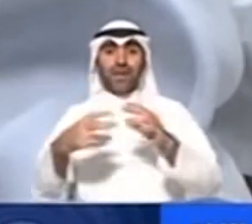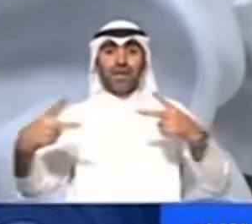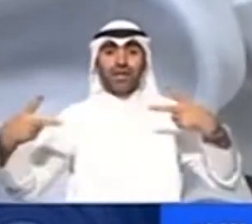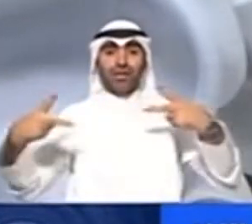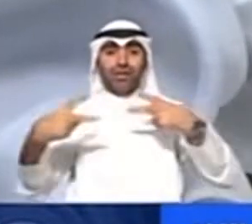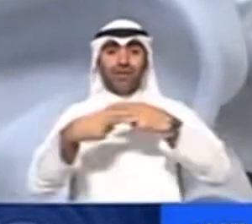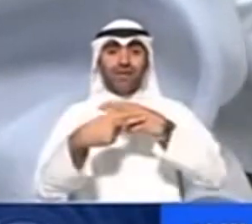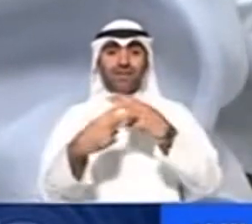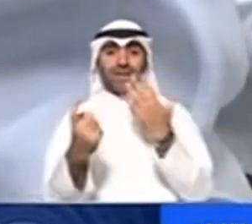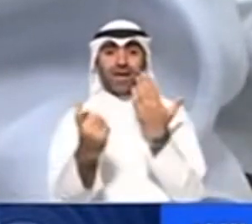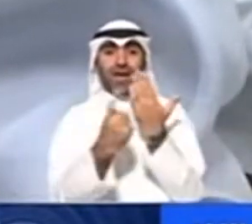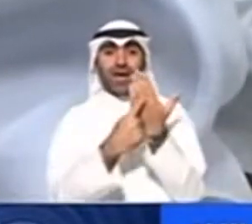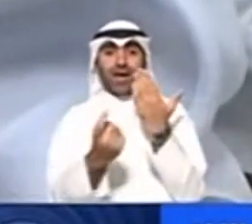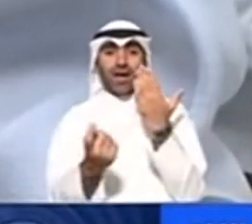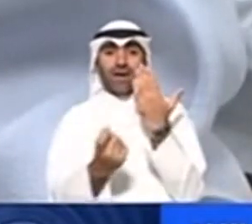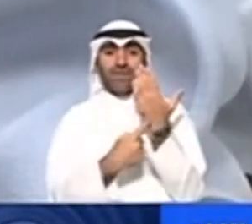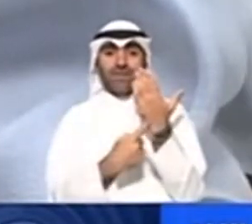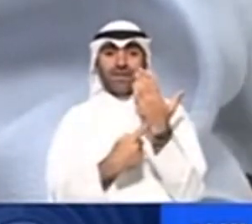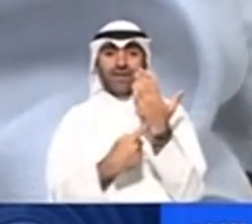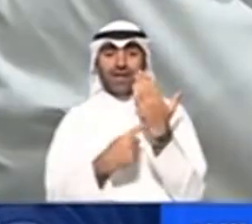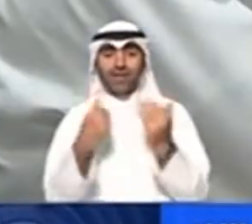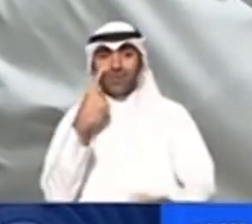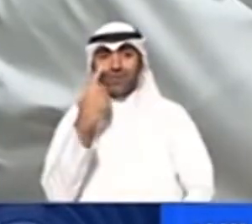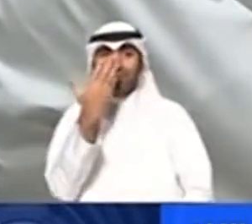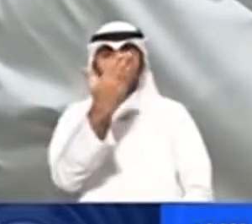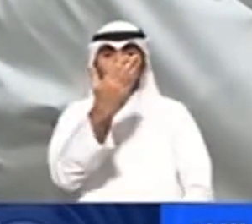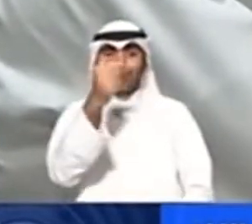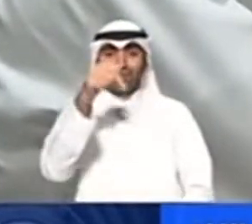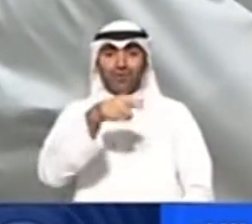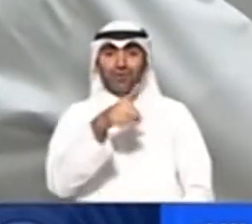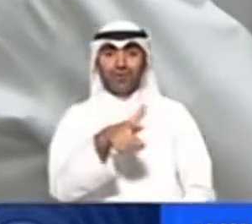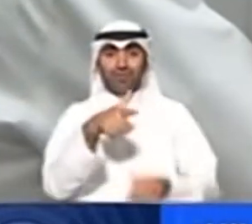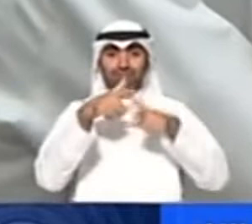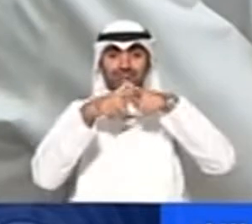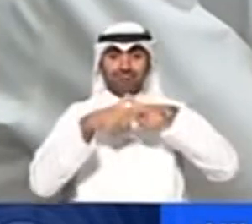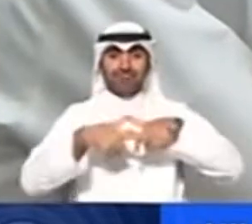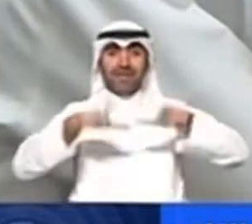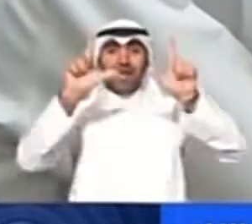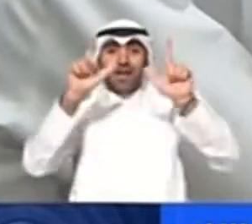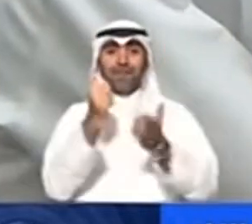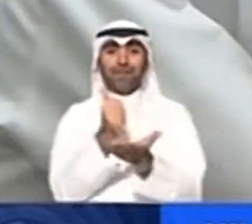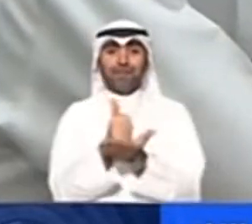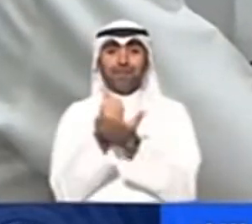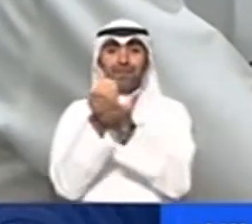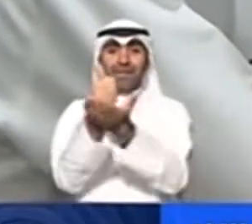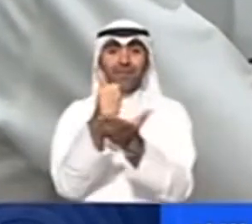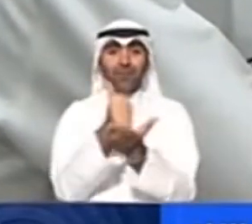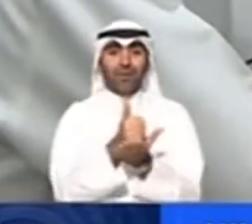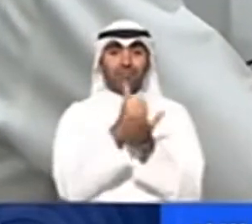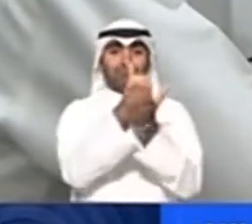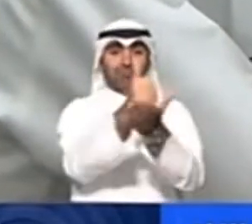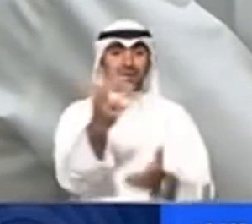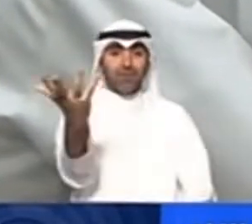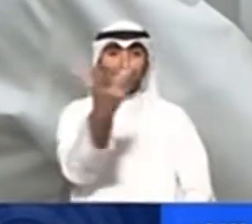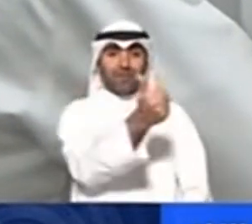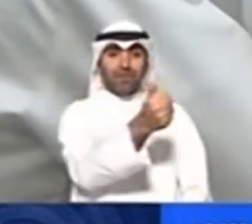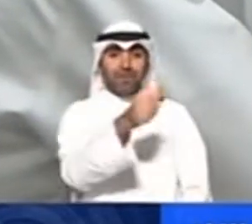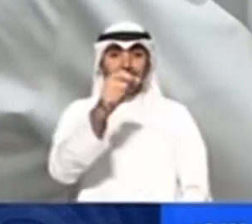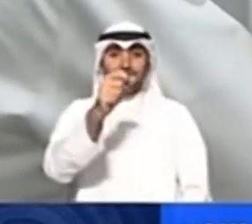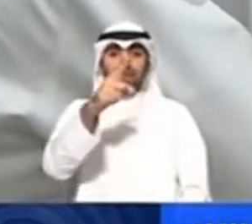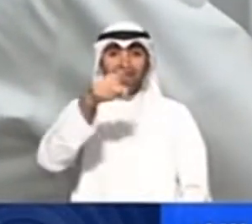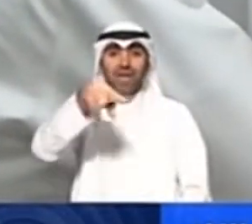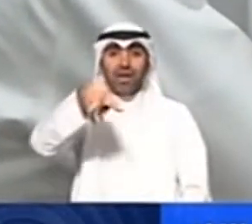الديمقراطية التابعة لجمعية الشفافية الكويتية بهدف تكريس النزاهة في يوم الانتخاب